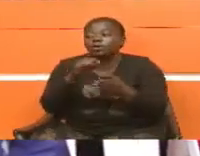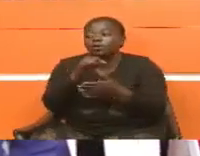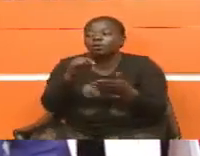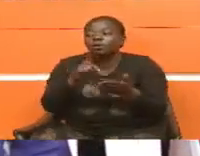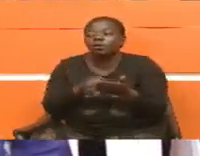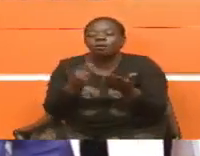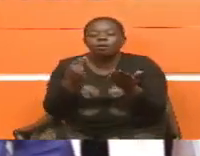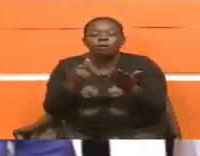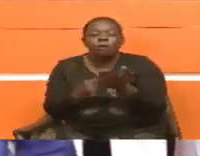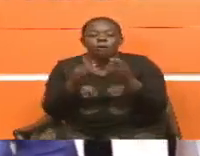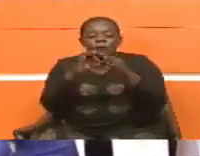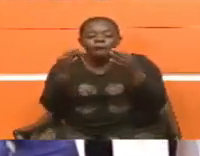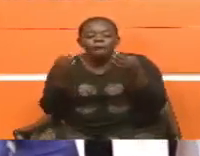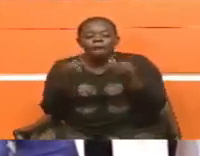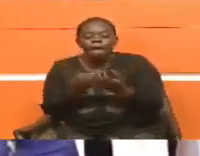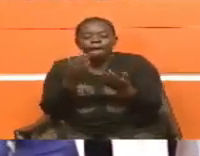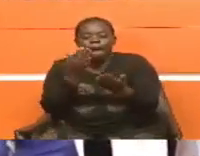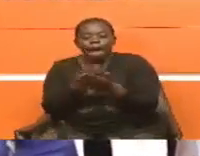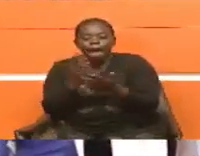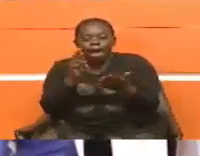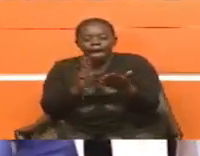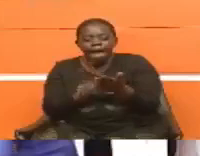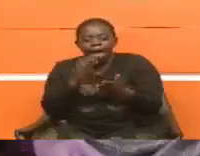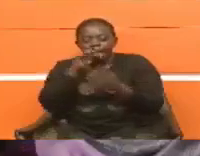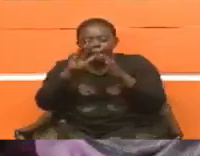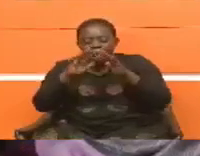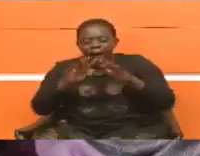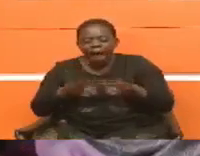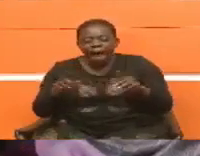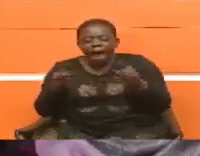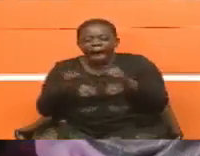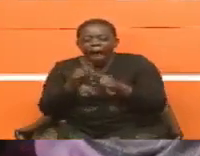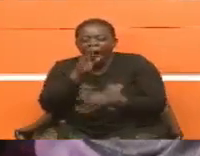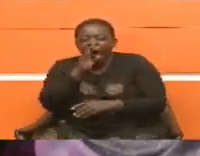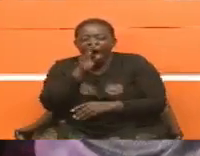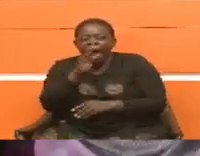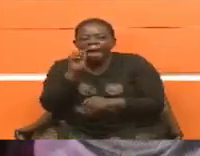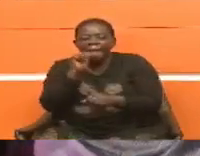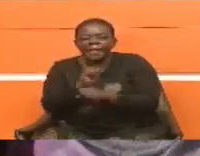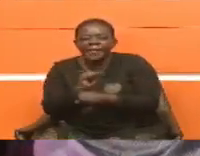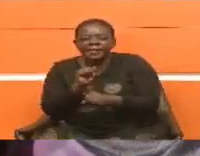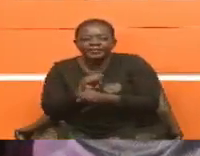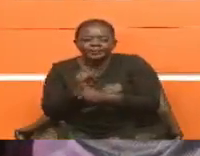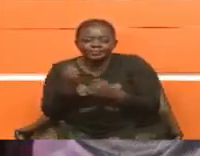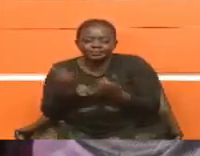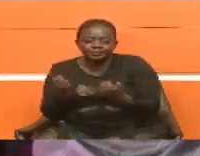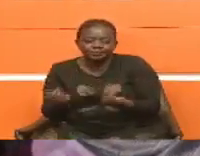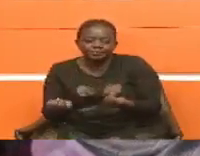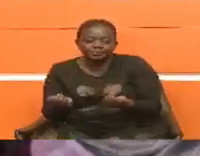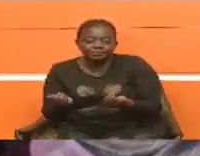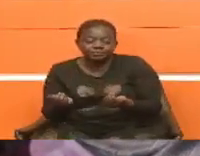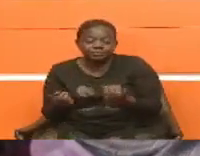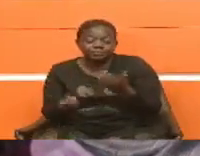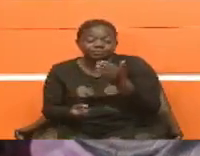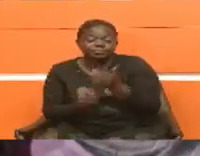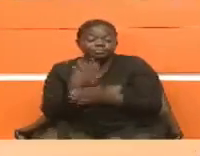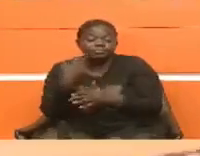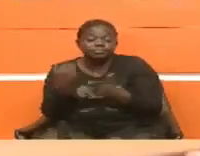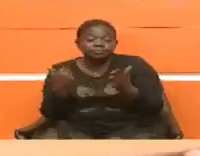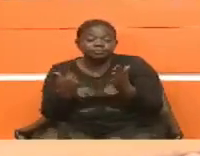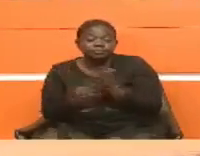Uganda Conference. Abasabye okuzuula emikisa gyabwe n'okubeera abakozi ngo bava buyitiridde kuvaako butaba